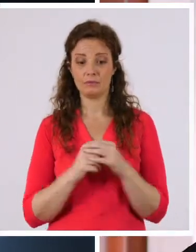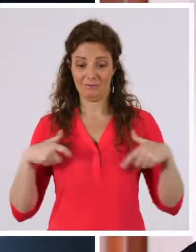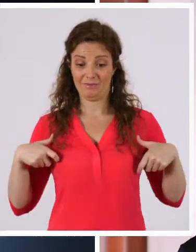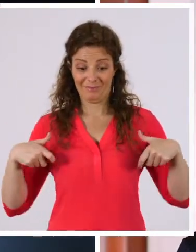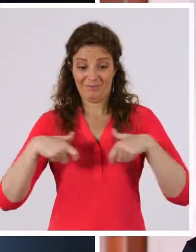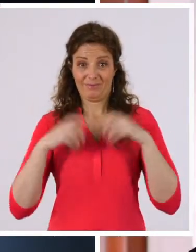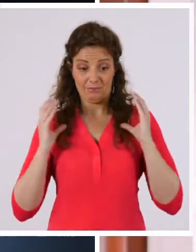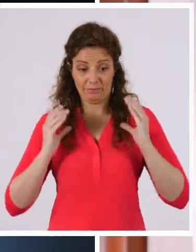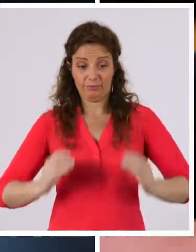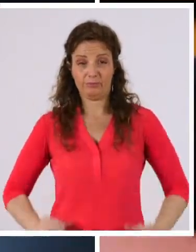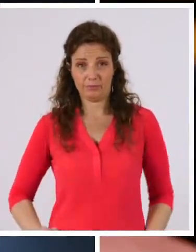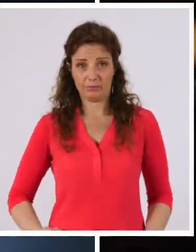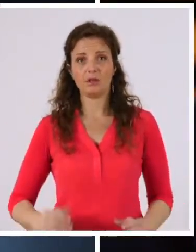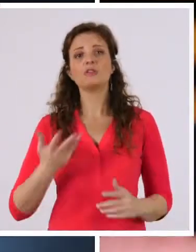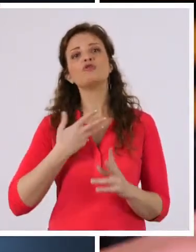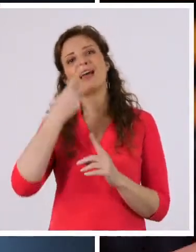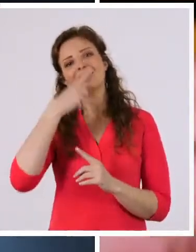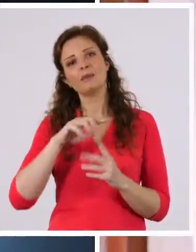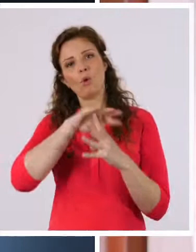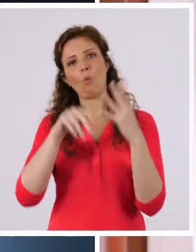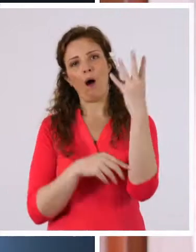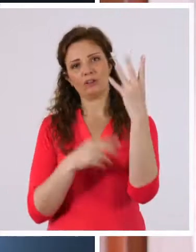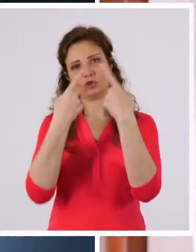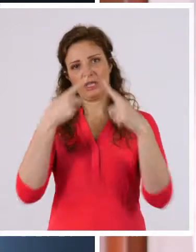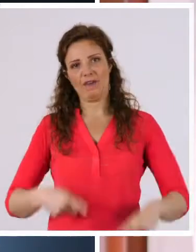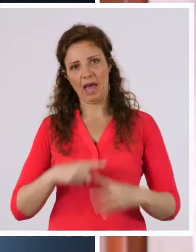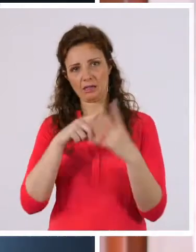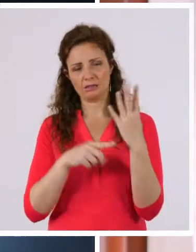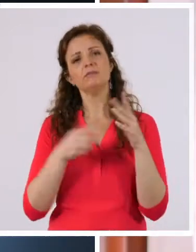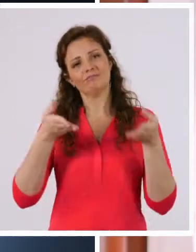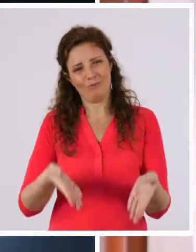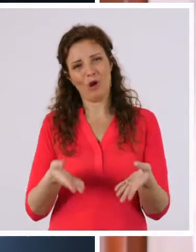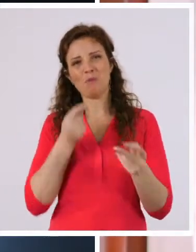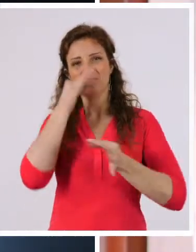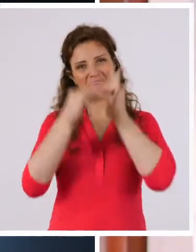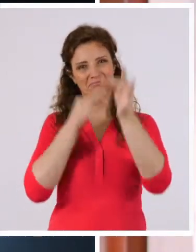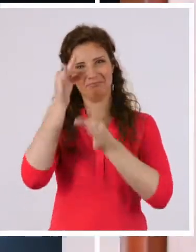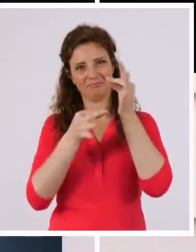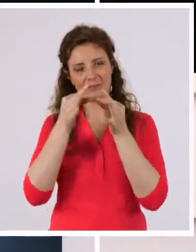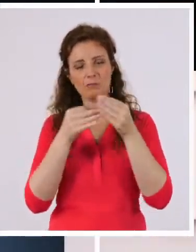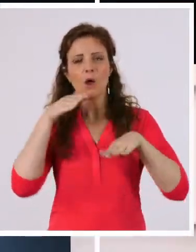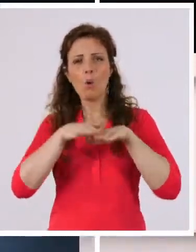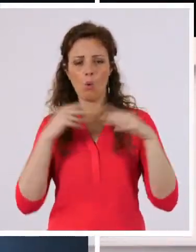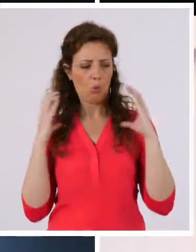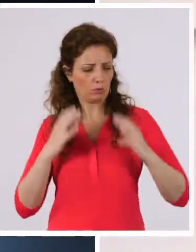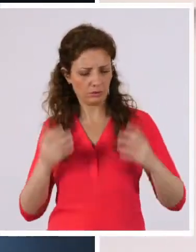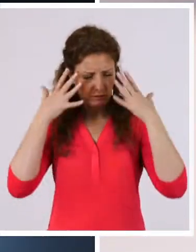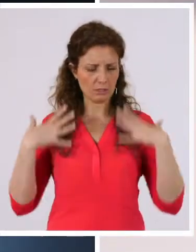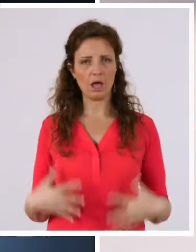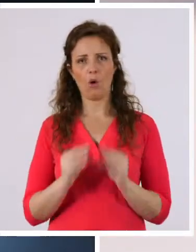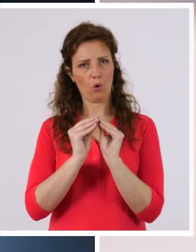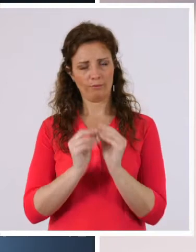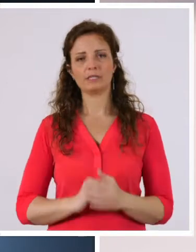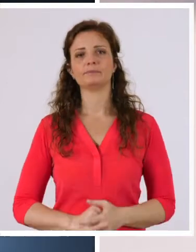Le cinture di salvataggio si differenziano in quattro tipologie, di cui ora illustreremo le modalità corrette per